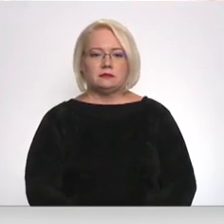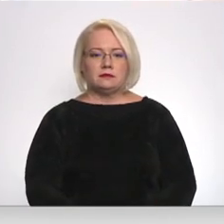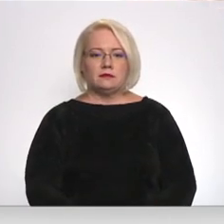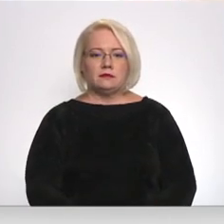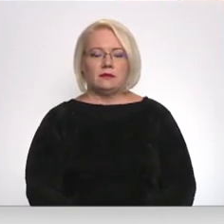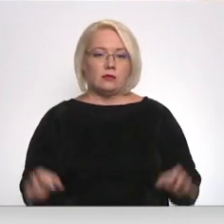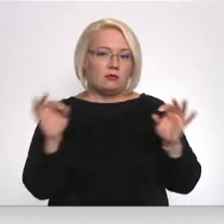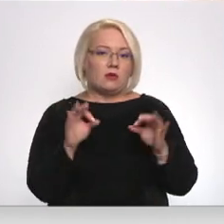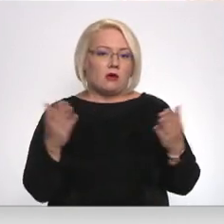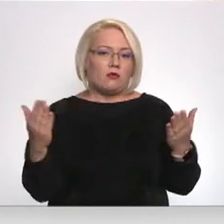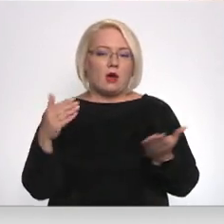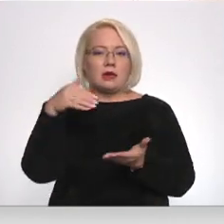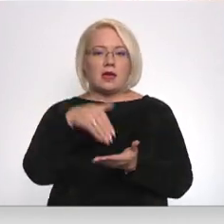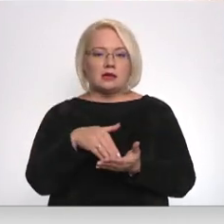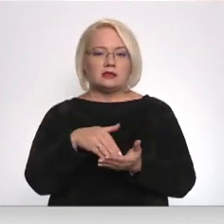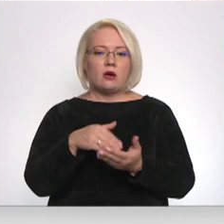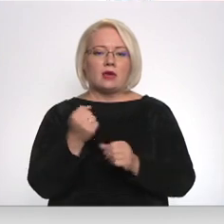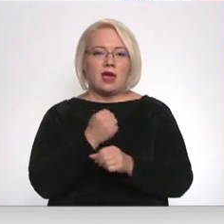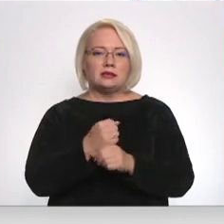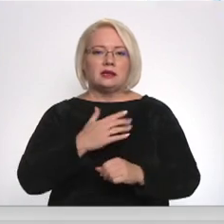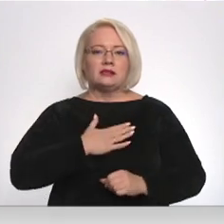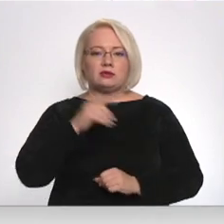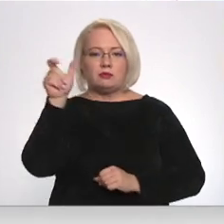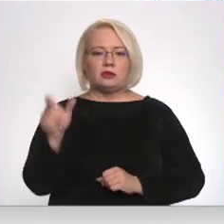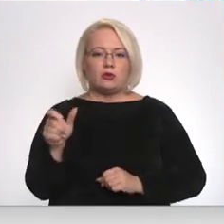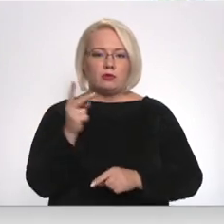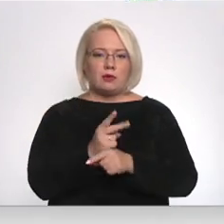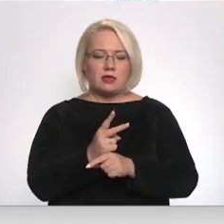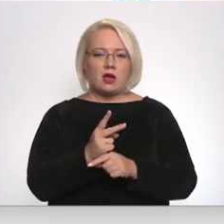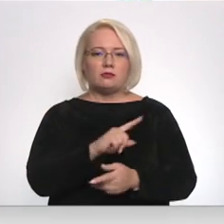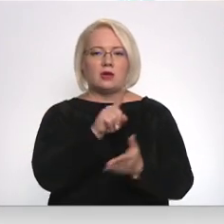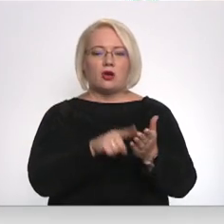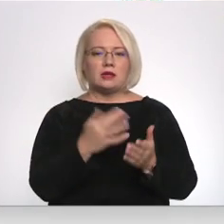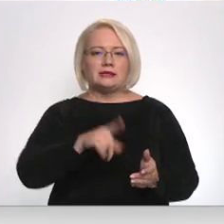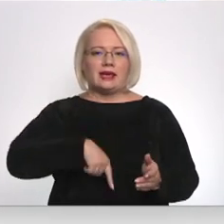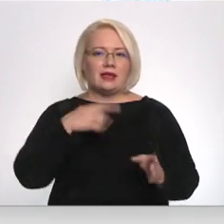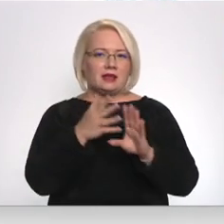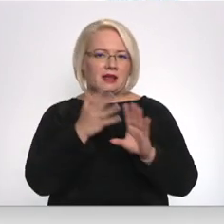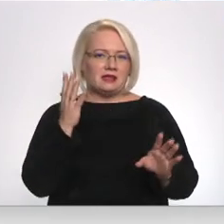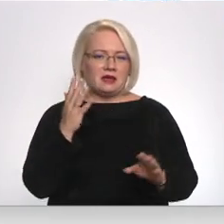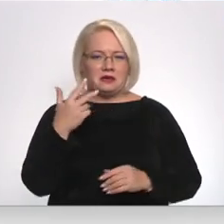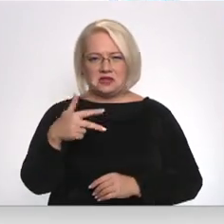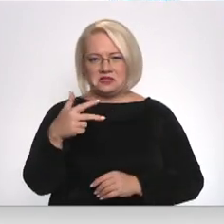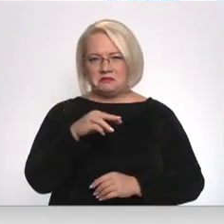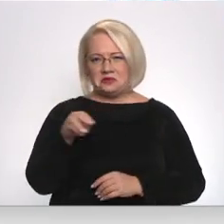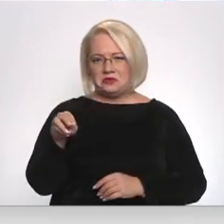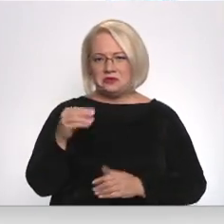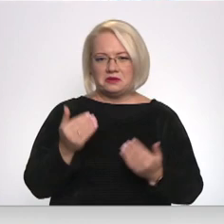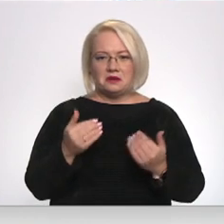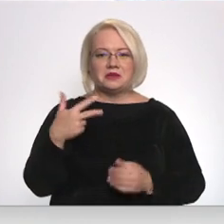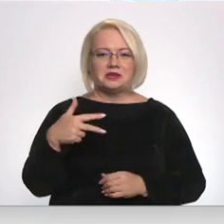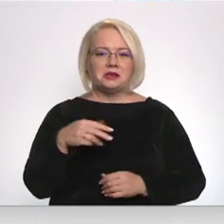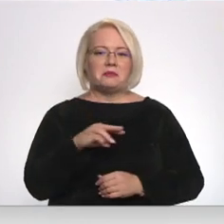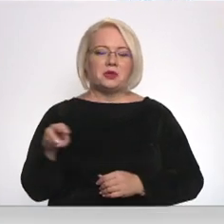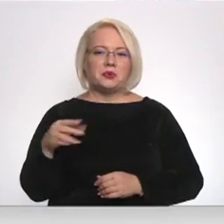Nu, neko jāstāv, jāizdara savus pilsoņu pienākumus. Cik ilgi jūs gaidat rindā? 30 minūtes, laikam. 30? Jā,